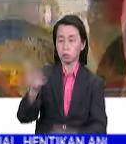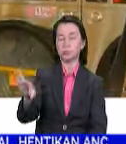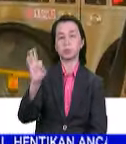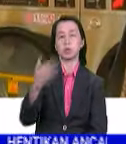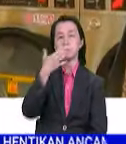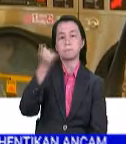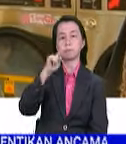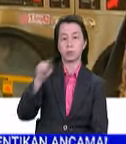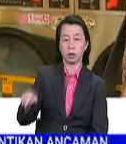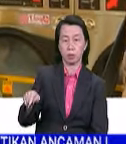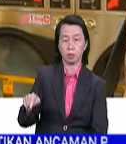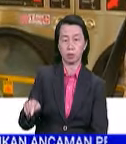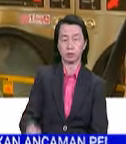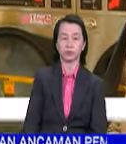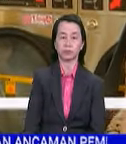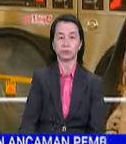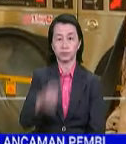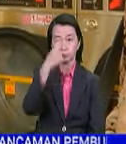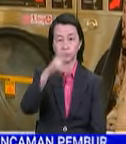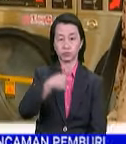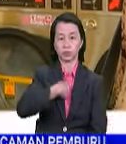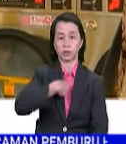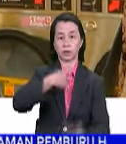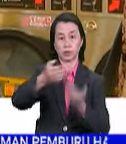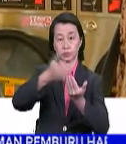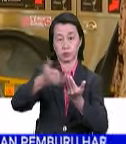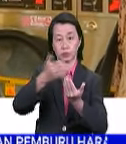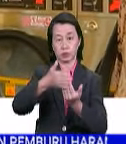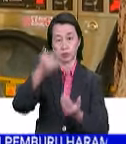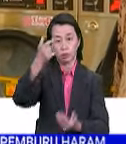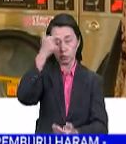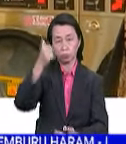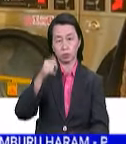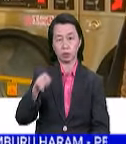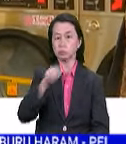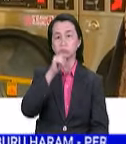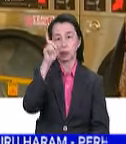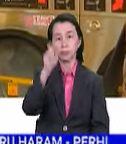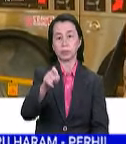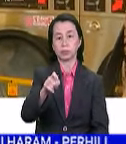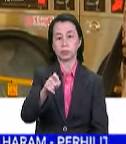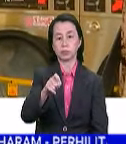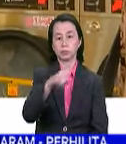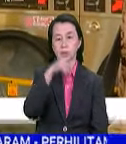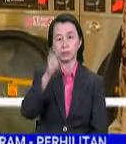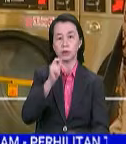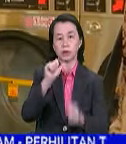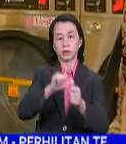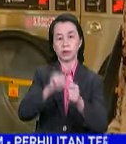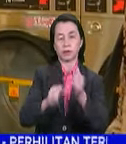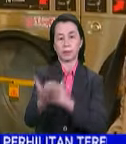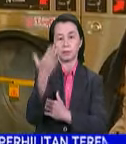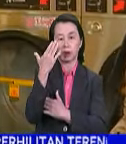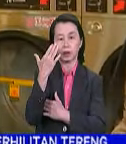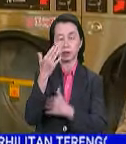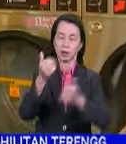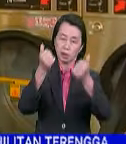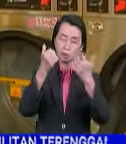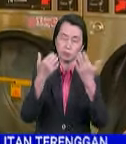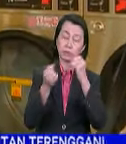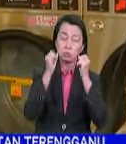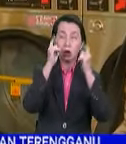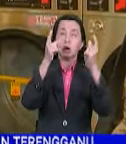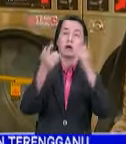terbaik. Untuk saya memang senanglah sebab dia tak payah kita tiap-tiap pagi, tak payah bangun pagi-pagi